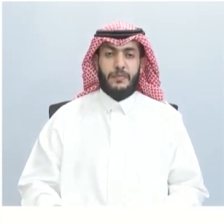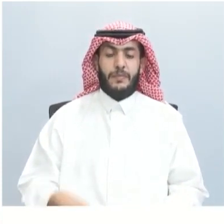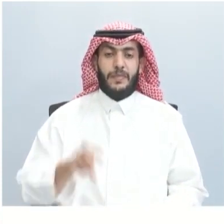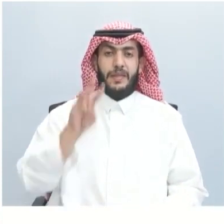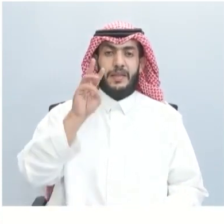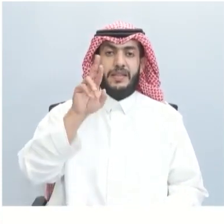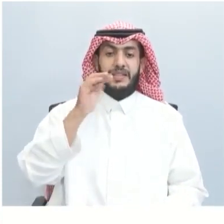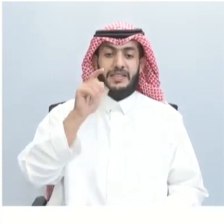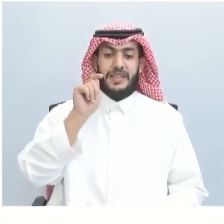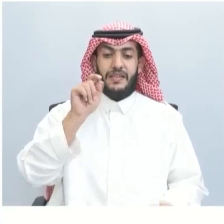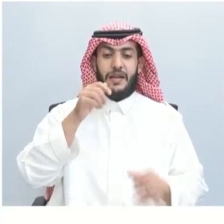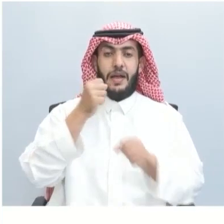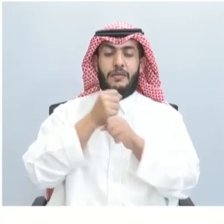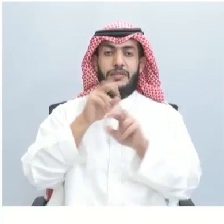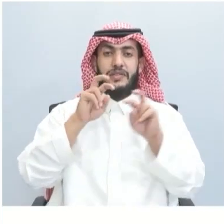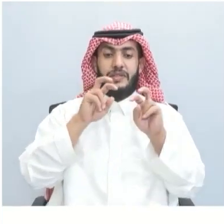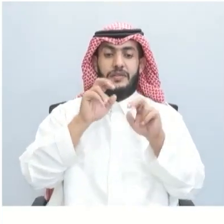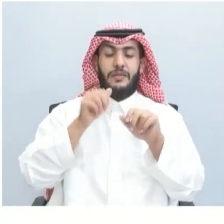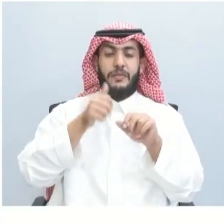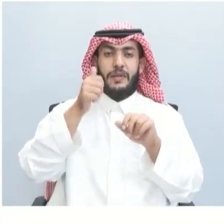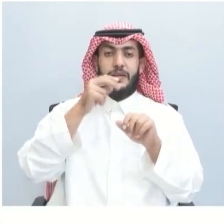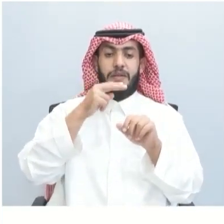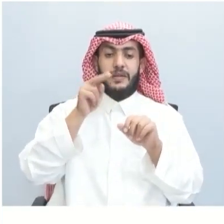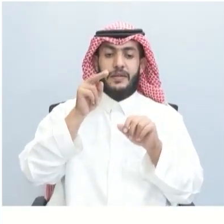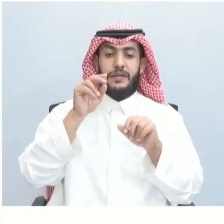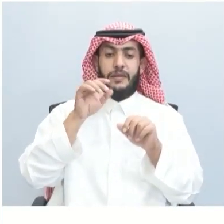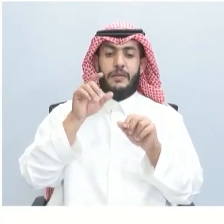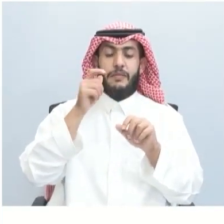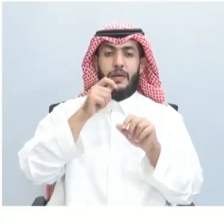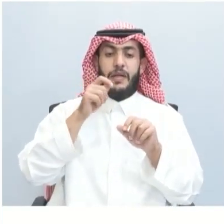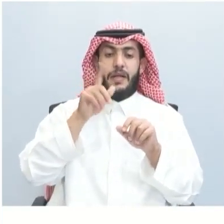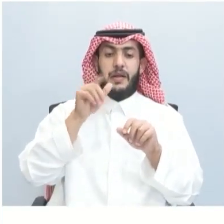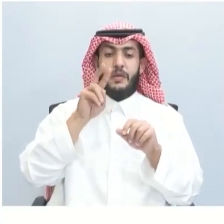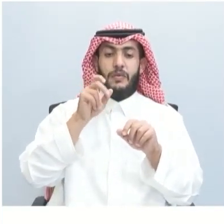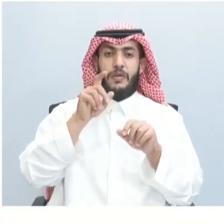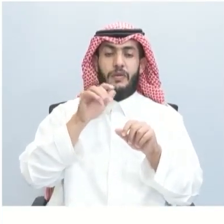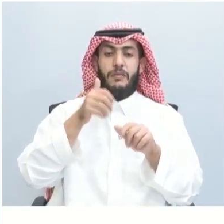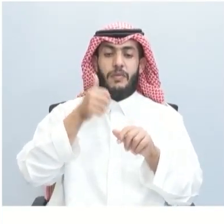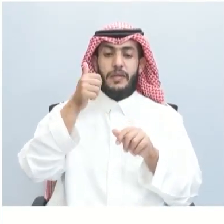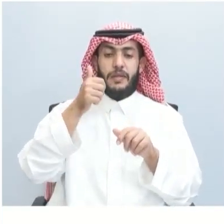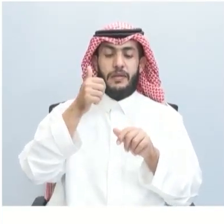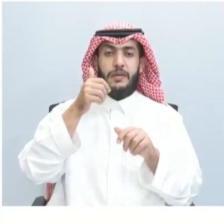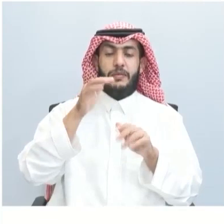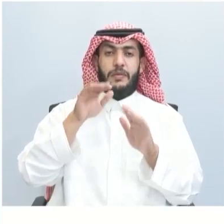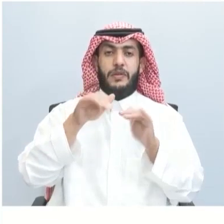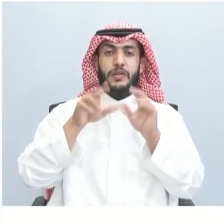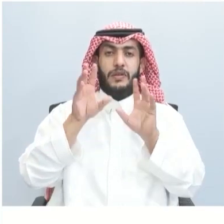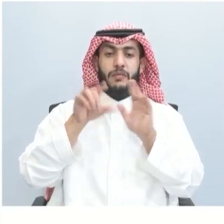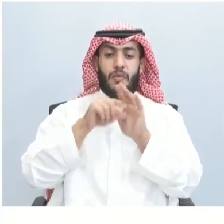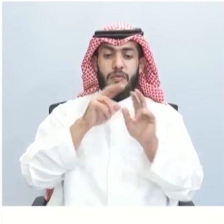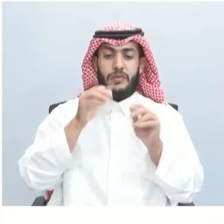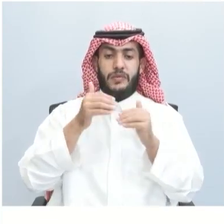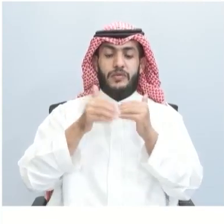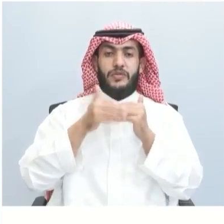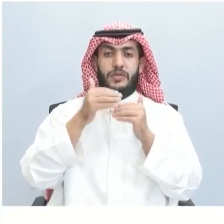ثلاثه الزحف هو عمليه الاكتشاف التي ترسل فيها محركات البحث فريق من الروبوتات للعثور على محتوى جديد